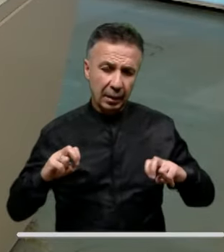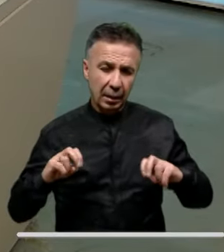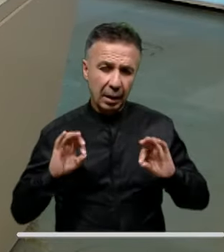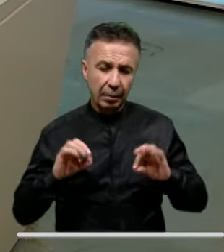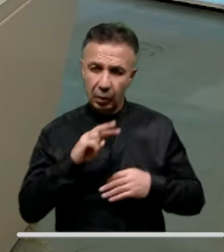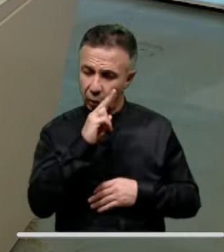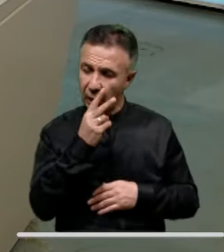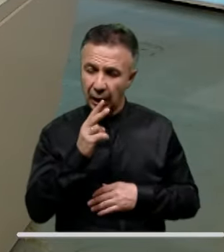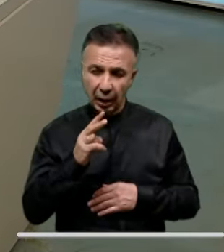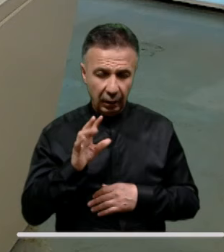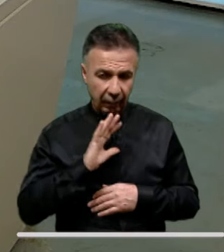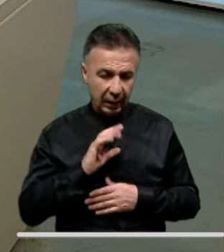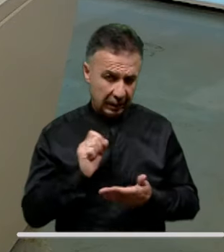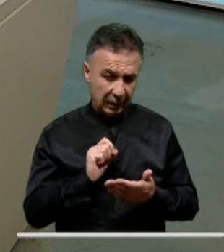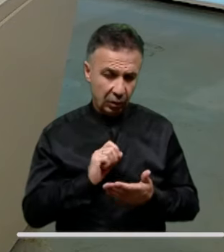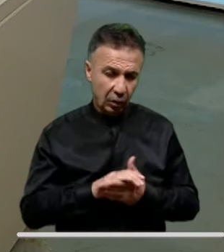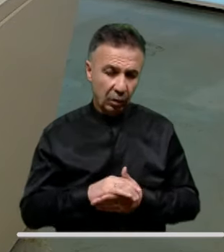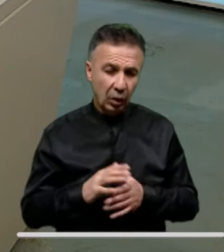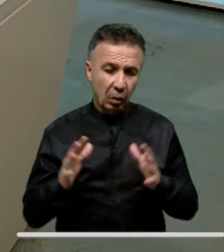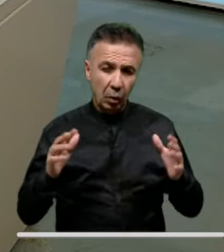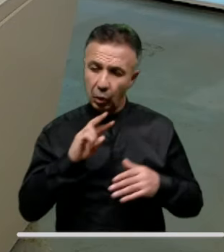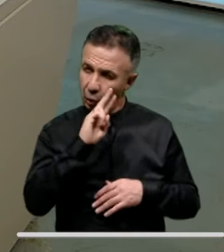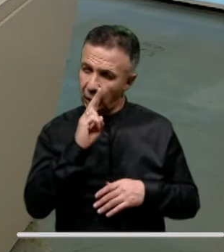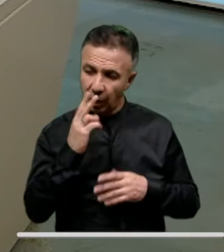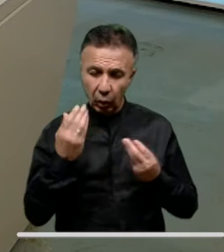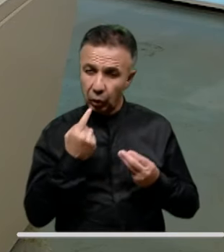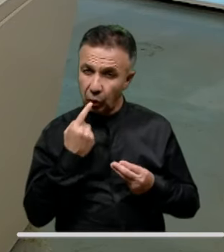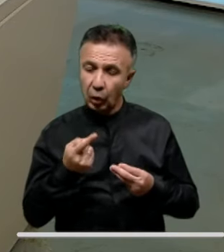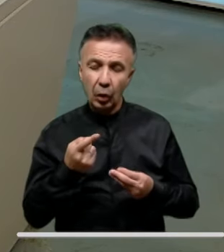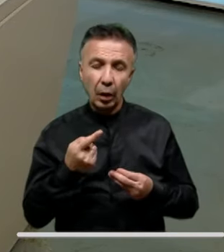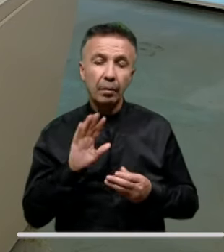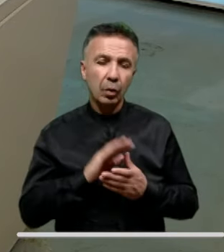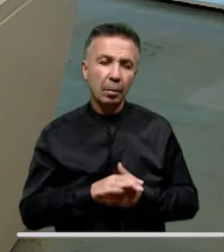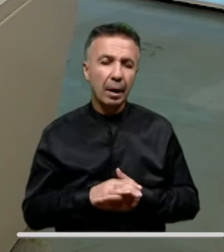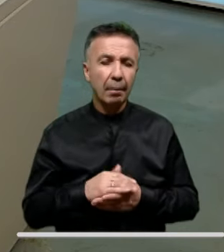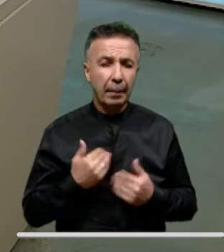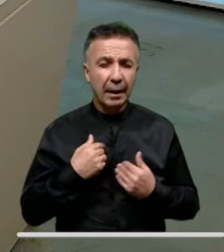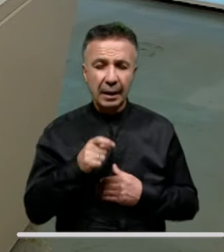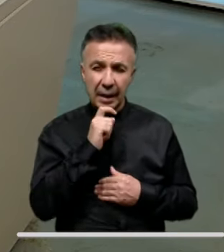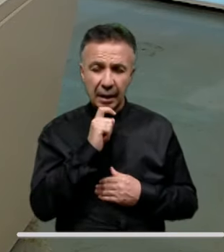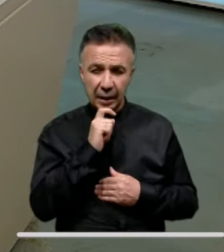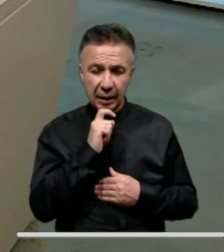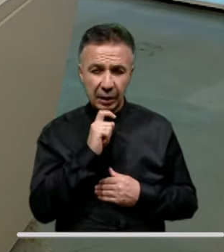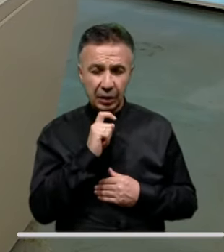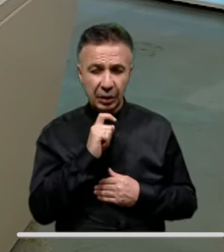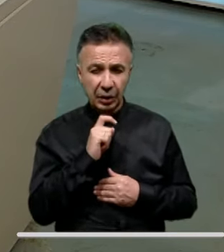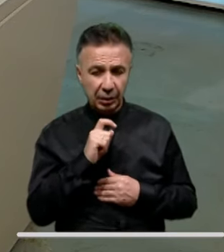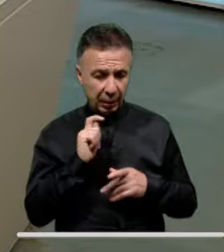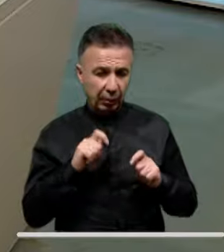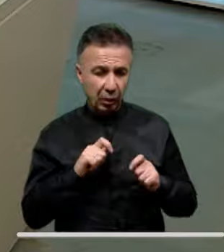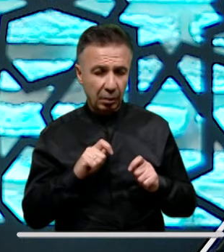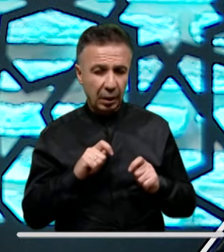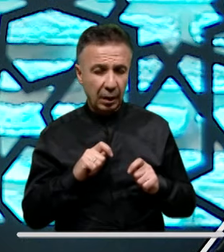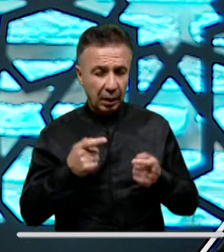günah ibaresi geçiyor. Hiç büyük günahlardan geçmiyor. Acaba ben yanlış mı yapıyorum? Tesettüre uymamak günah mıdır? Yoksa